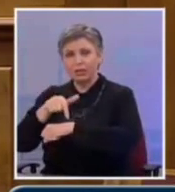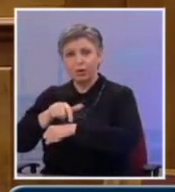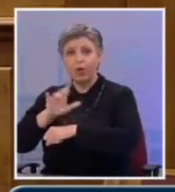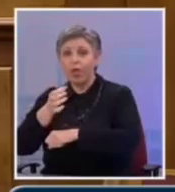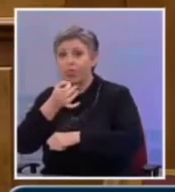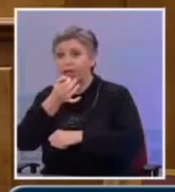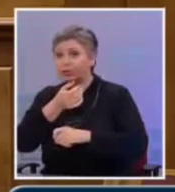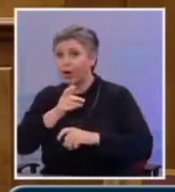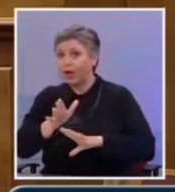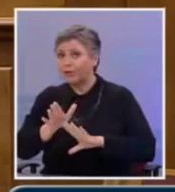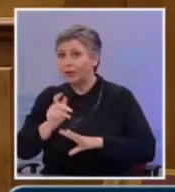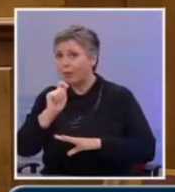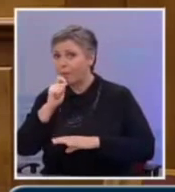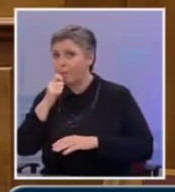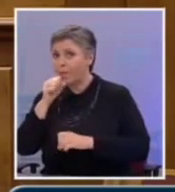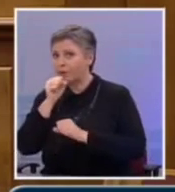λέτε.